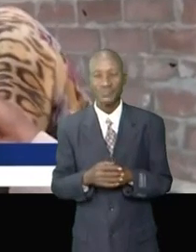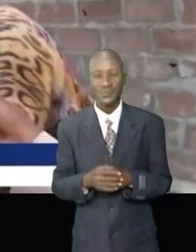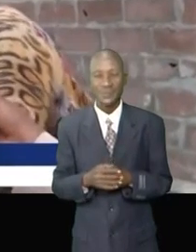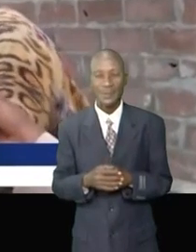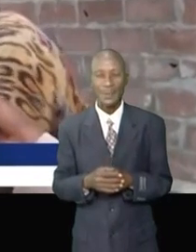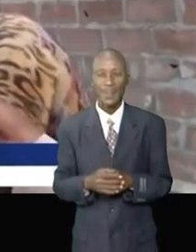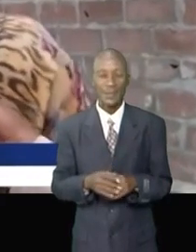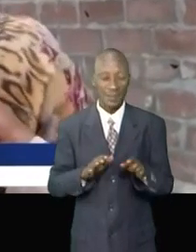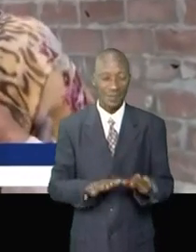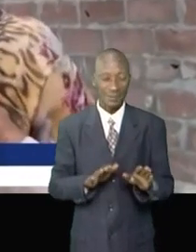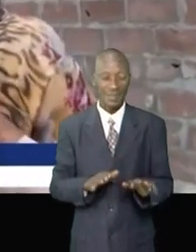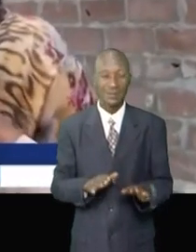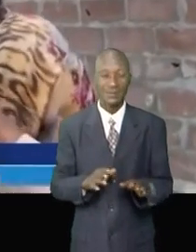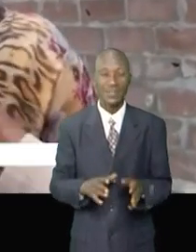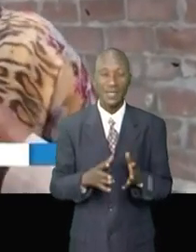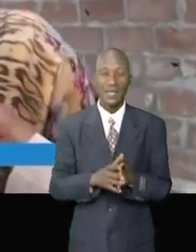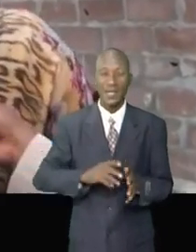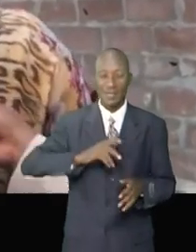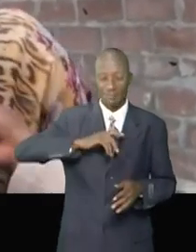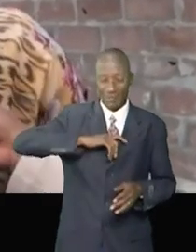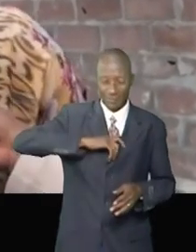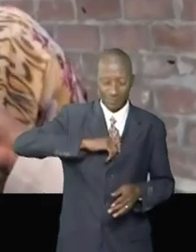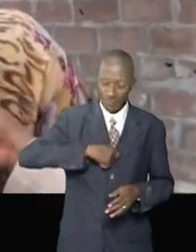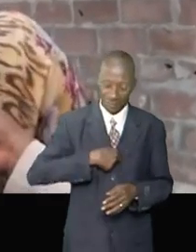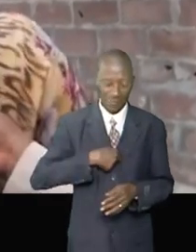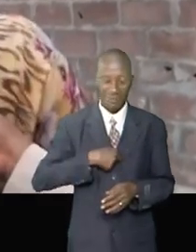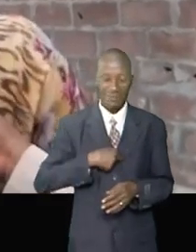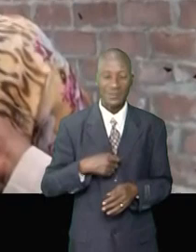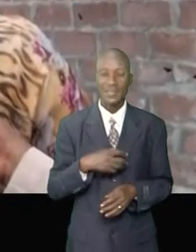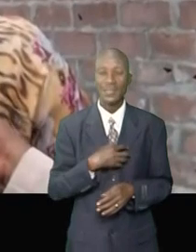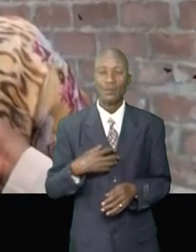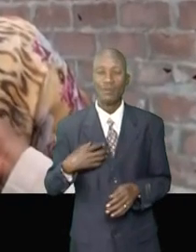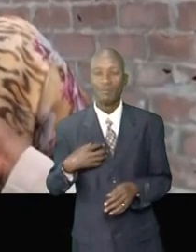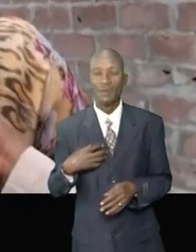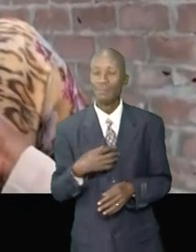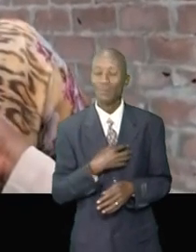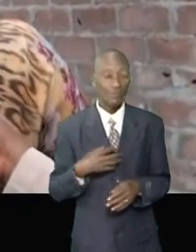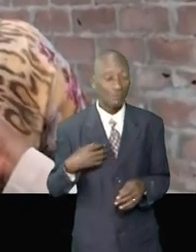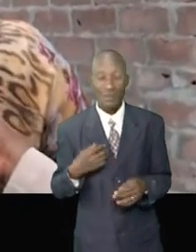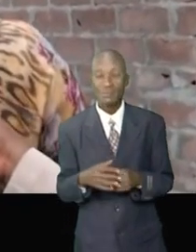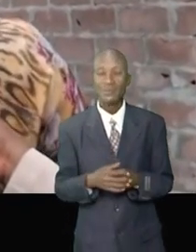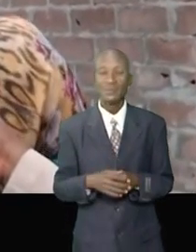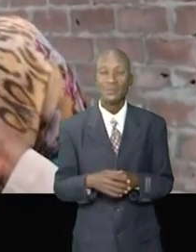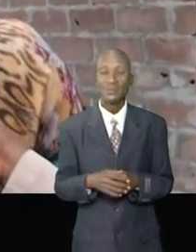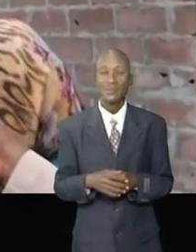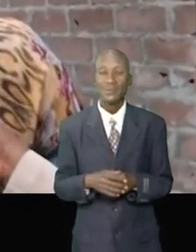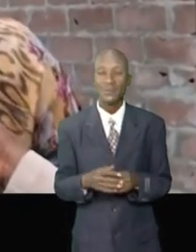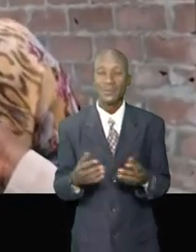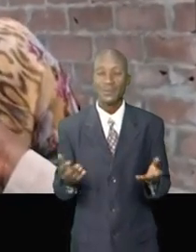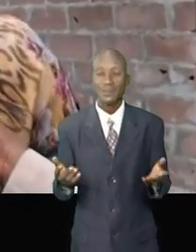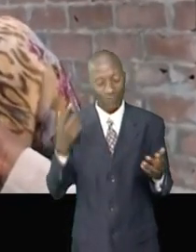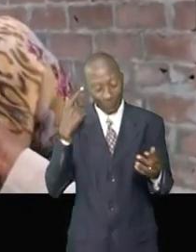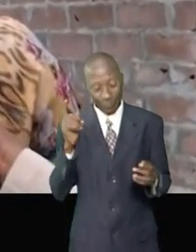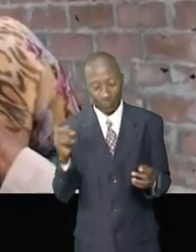la fin de ces travaux pour pouvoir inaugurer ces belles classes de l'école lycée Matongé où beaucoup d'enfants ont besoin de